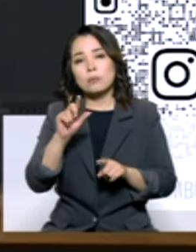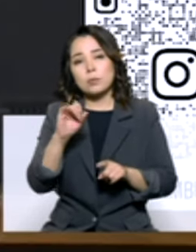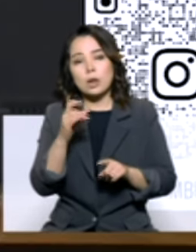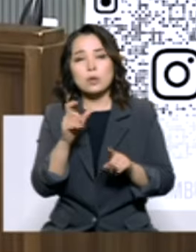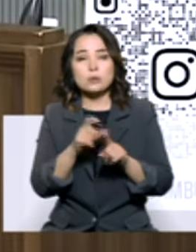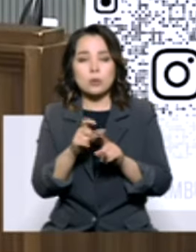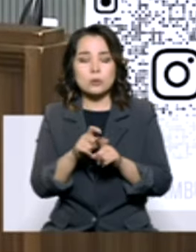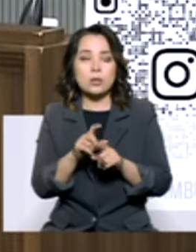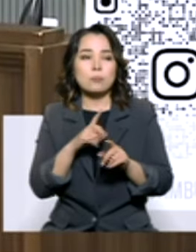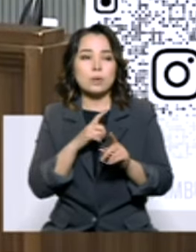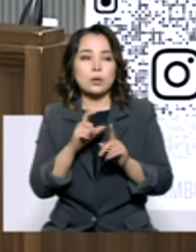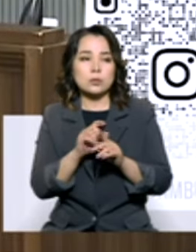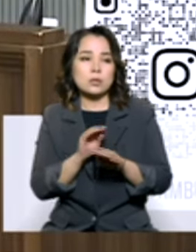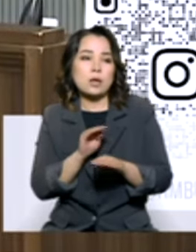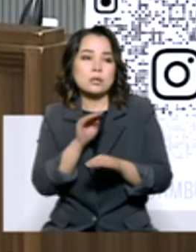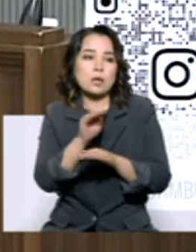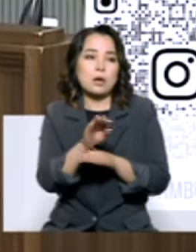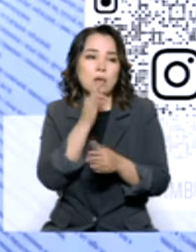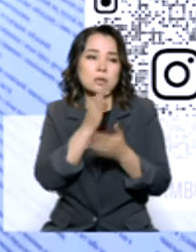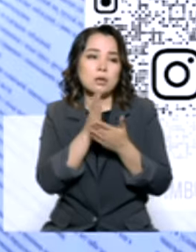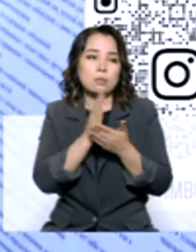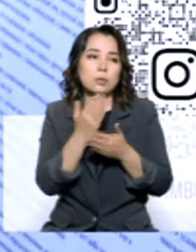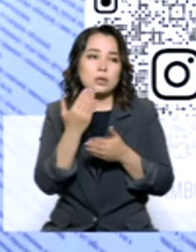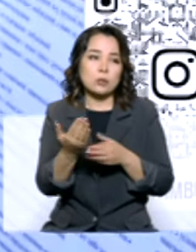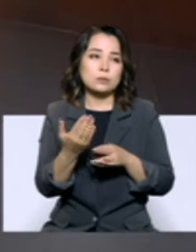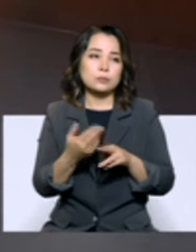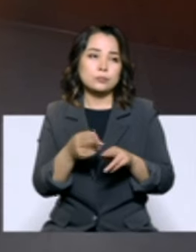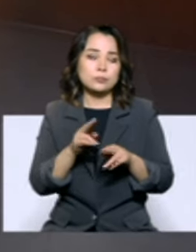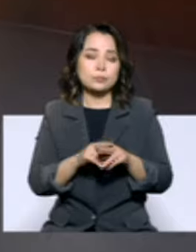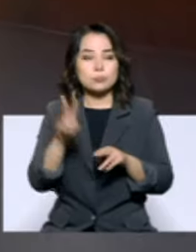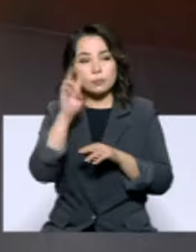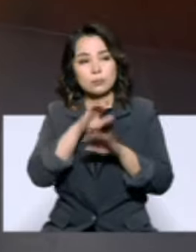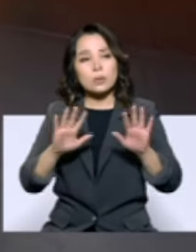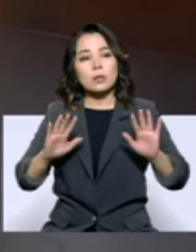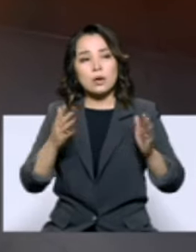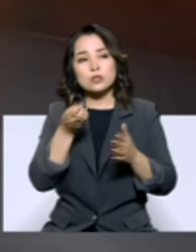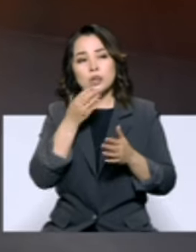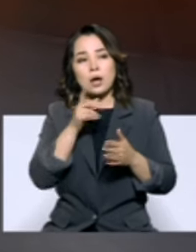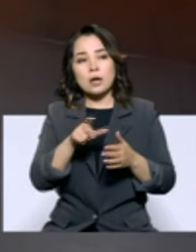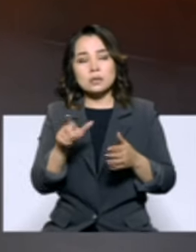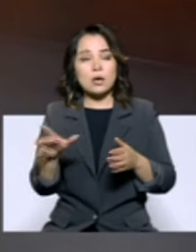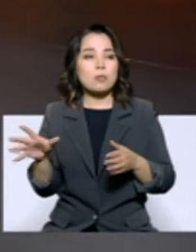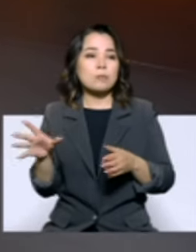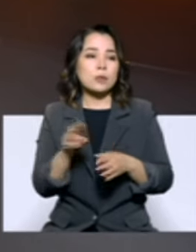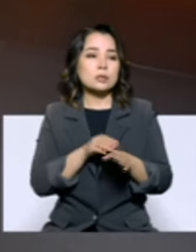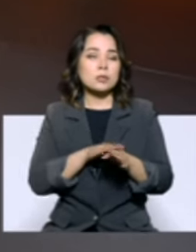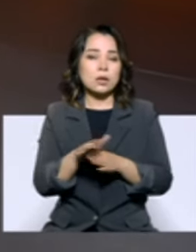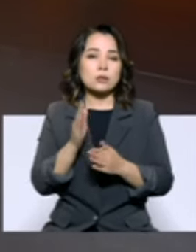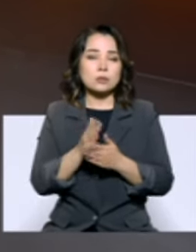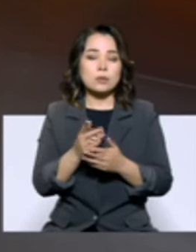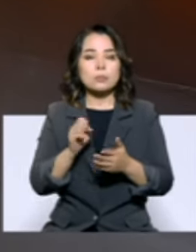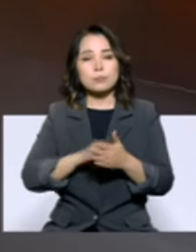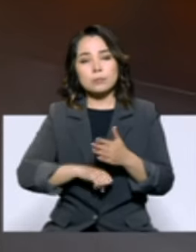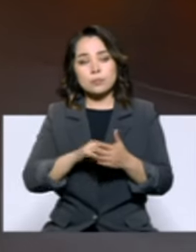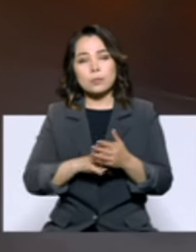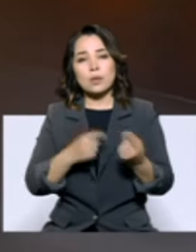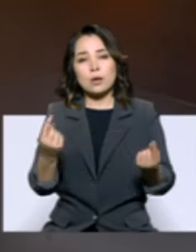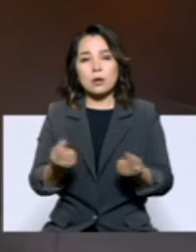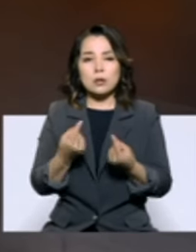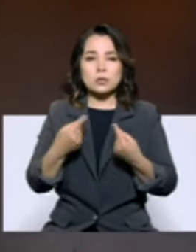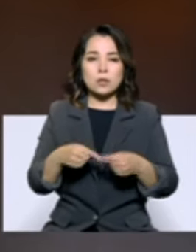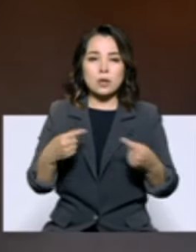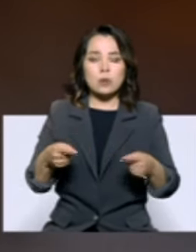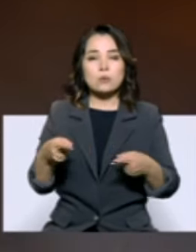қара сөзінен үзінді келтірді. Елдегі жақсы адамдардың бәрінің үстінен бекер өтірік